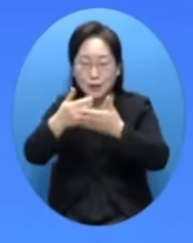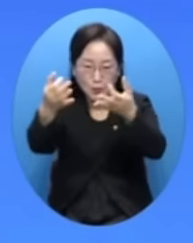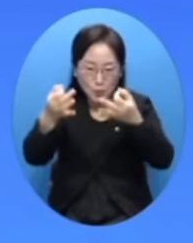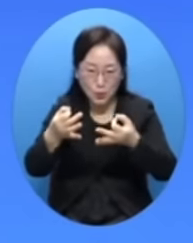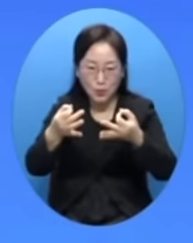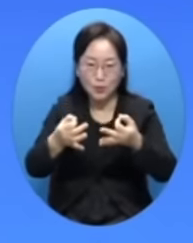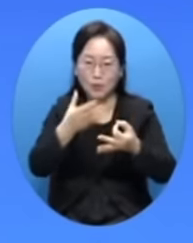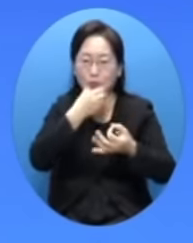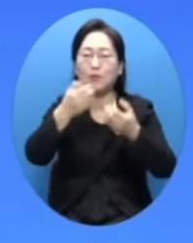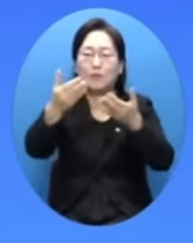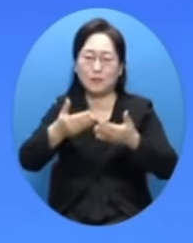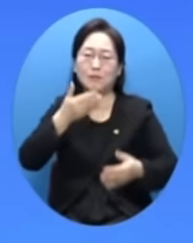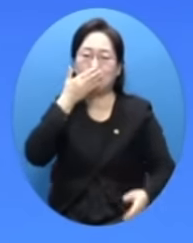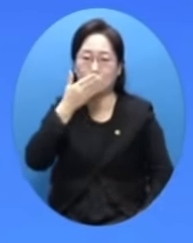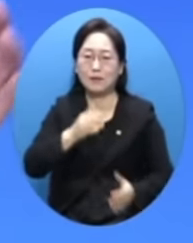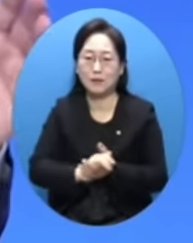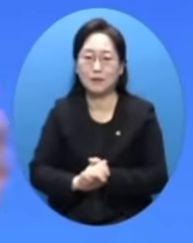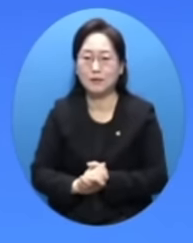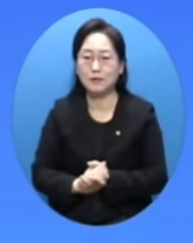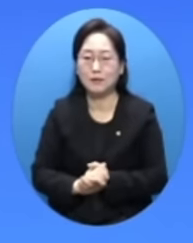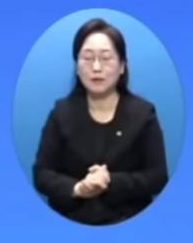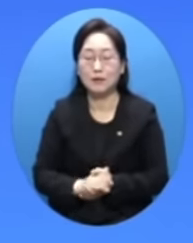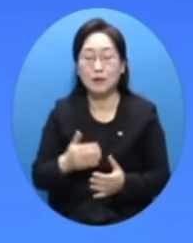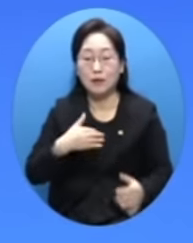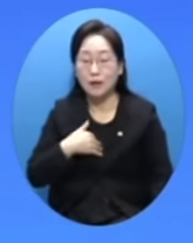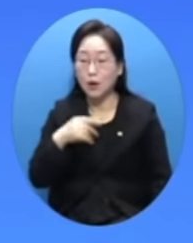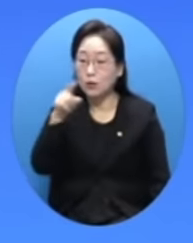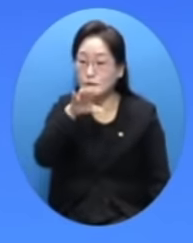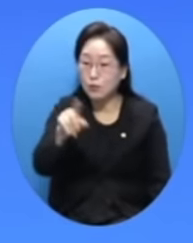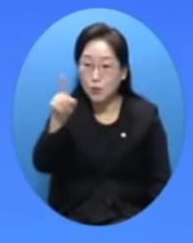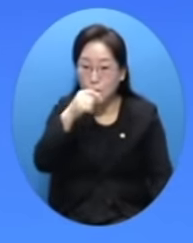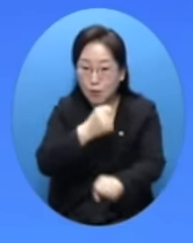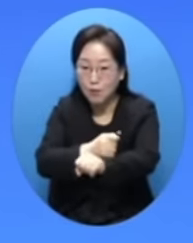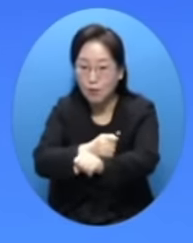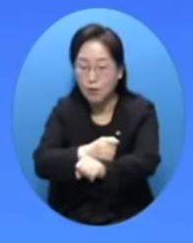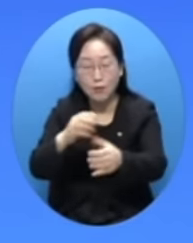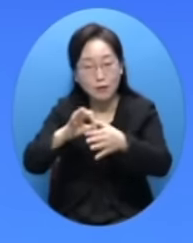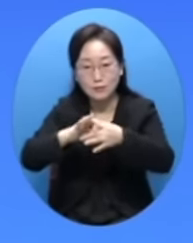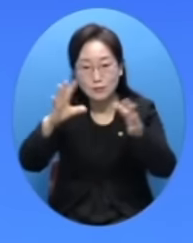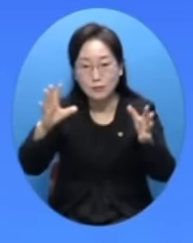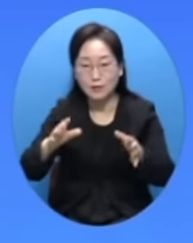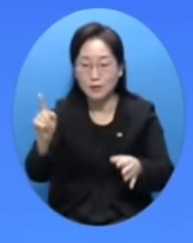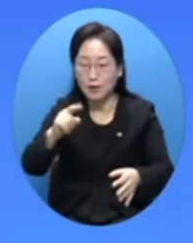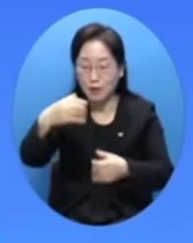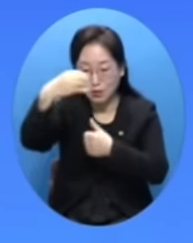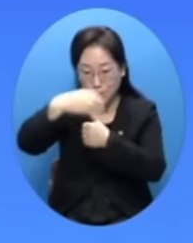수 있게 될 것입니다 내가 어디서 무엇을 하든지 내게 준 사이